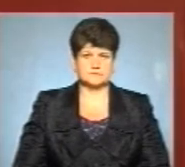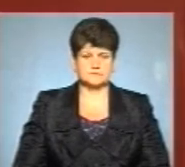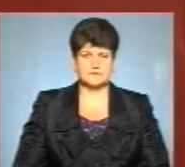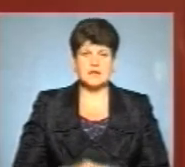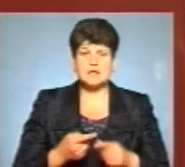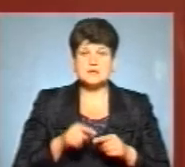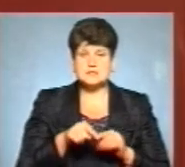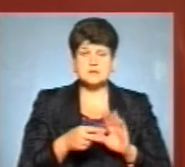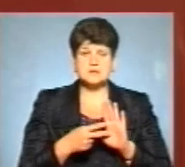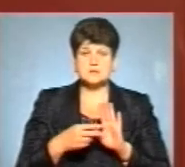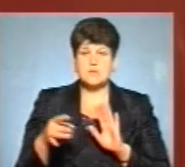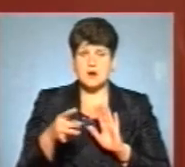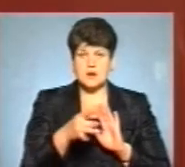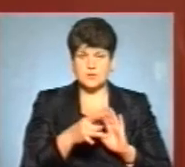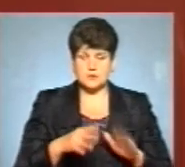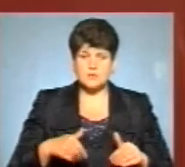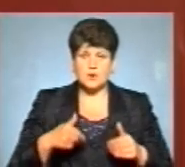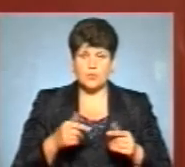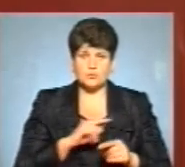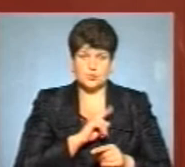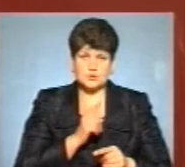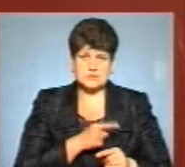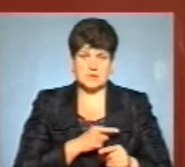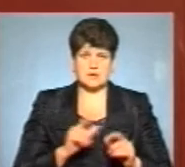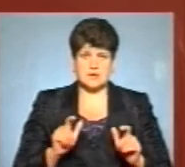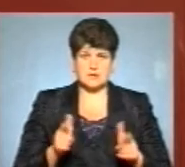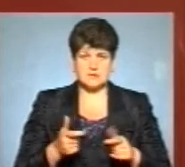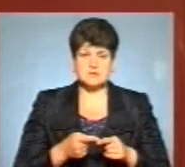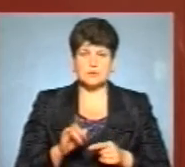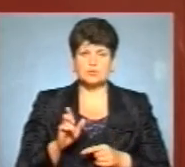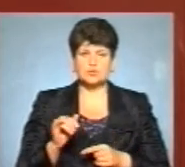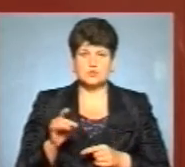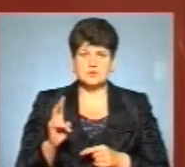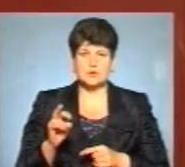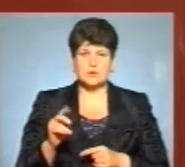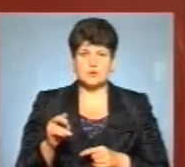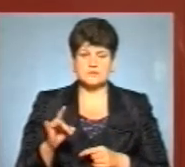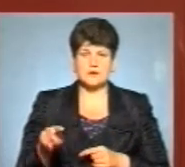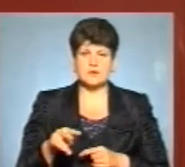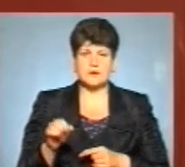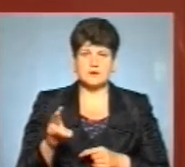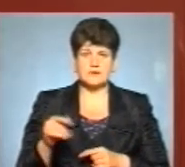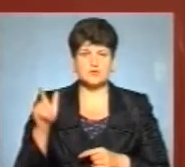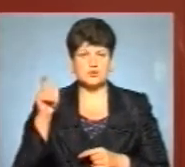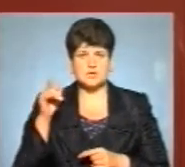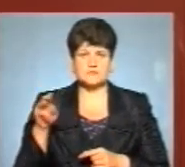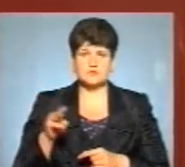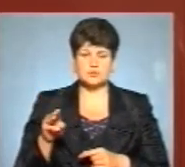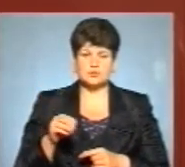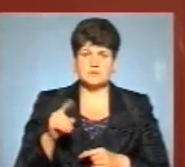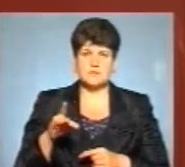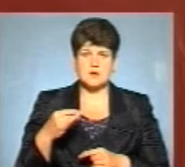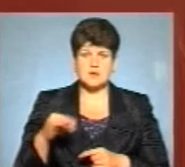Власне, ці сім районів, яким рекомендовано посилити карантин, це Бучацький, Козівський, Лановецький, Чортківський, Шумський,